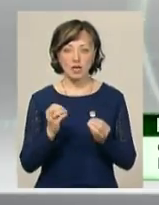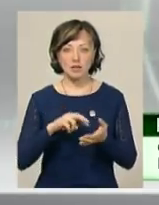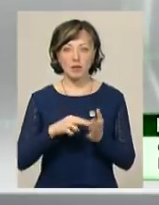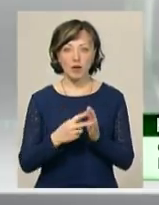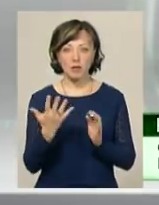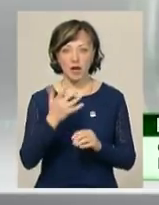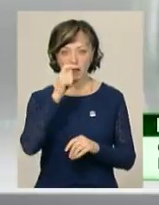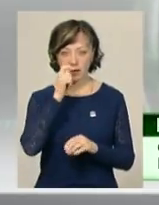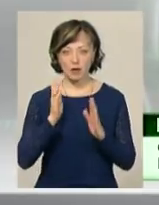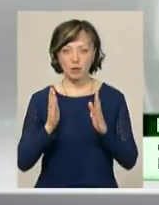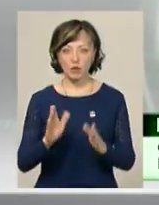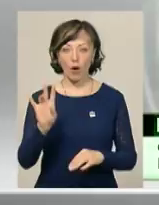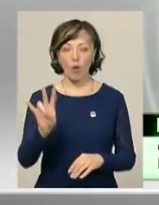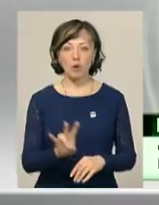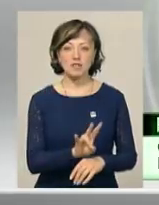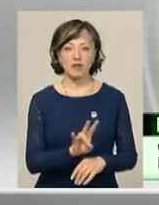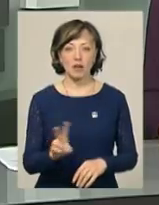5 квітня буде освячення.